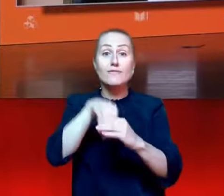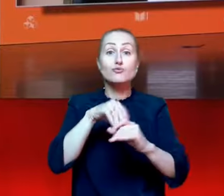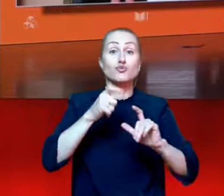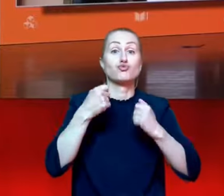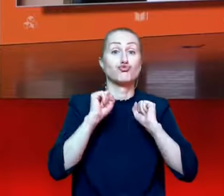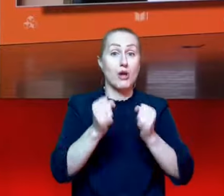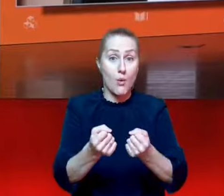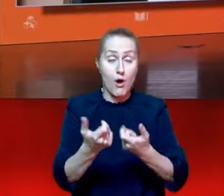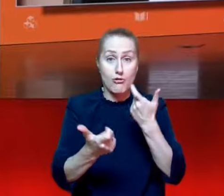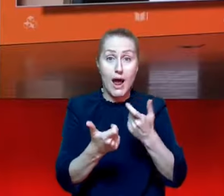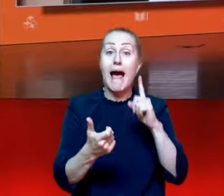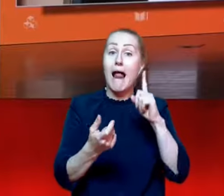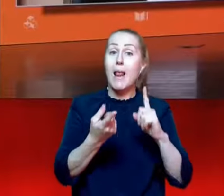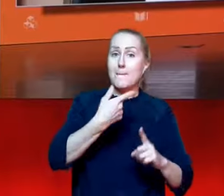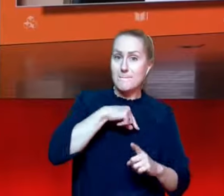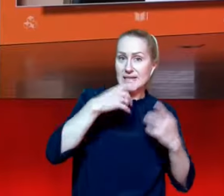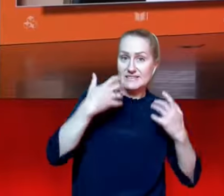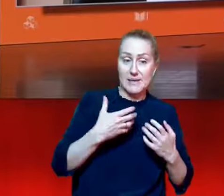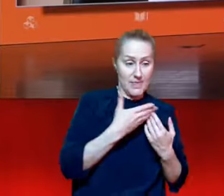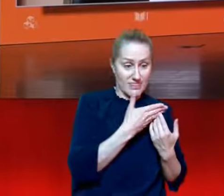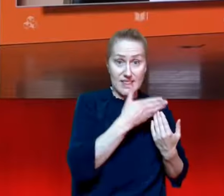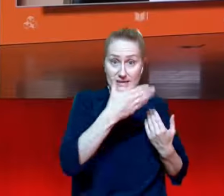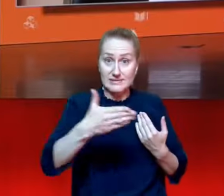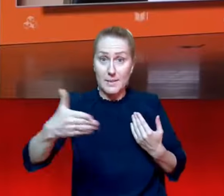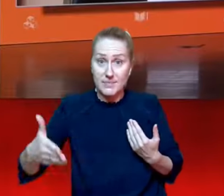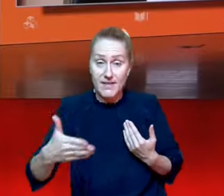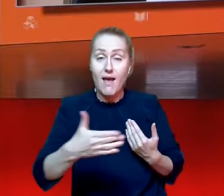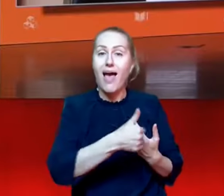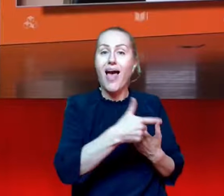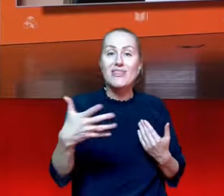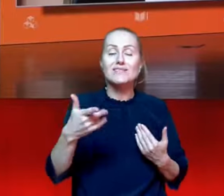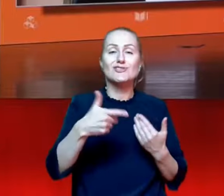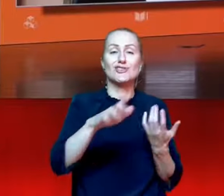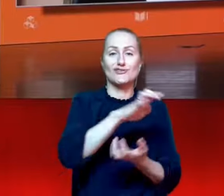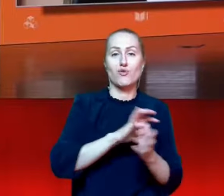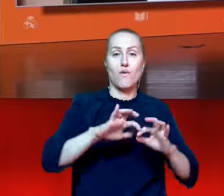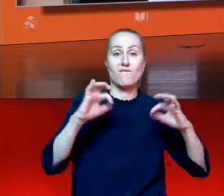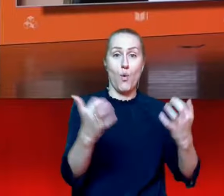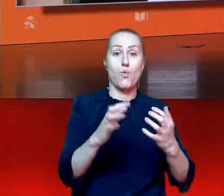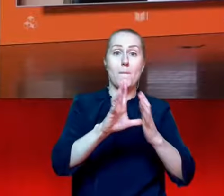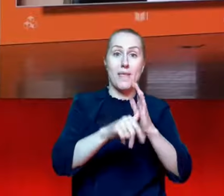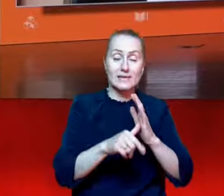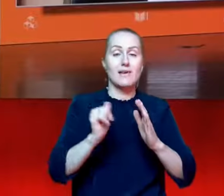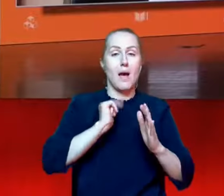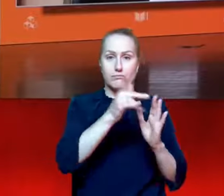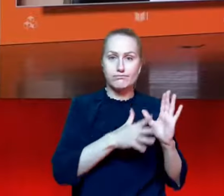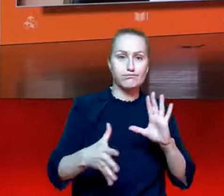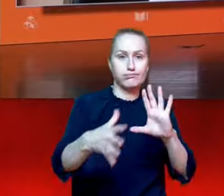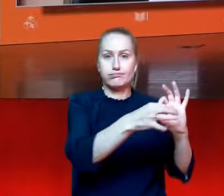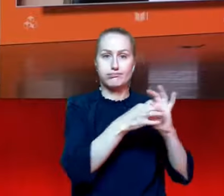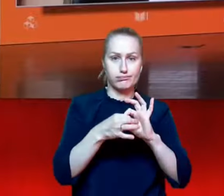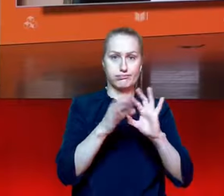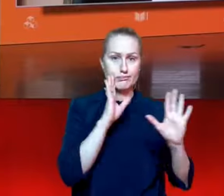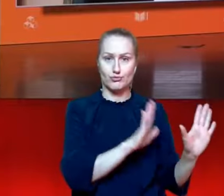ale chcemy, żeby kolejne edycje Światowego Forum Miejskiego były ze sobą powiązane.